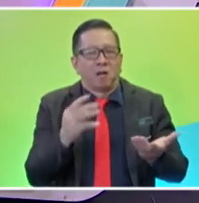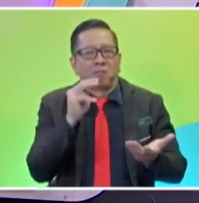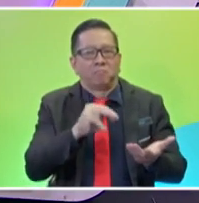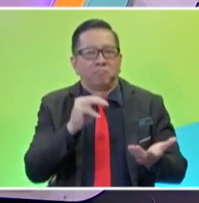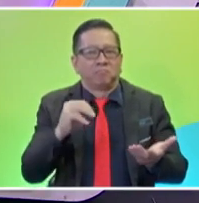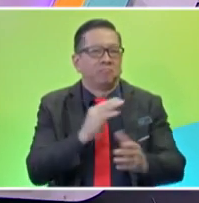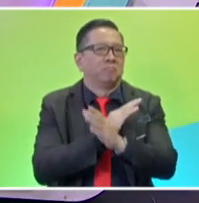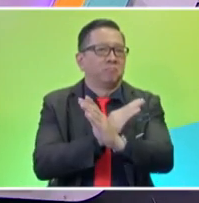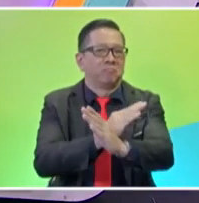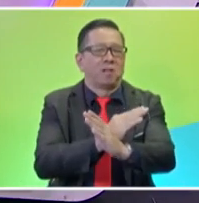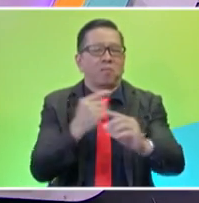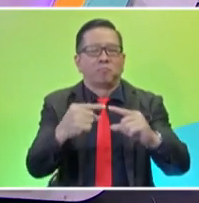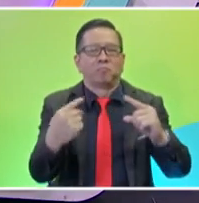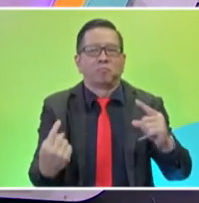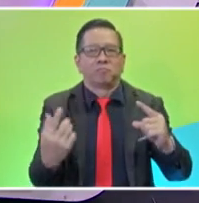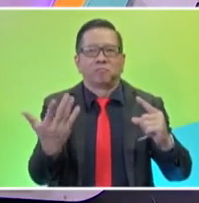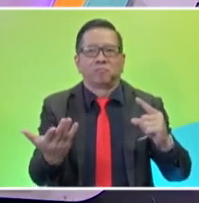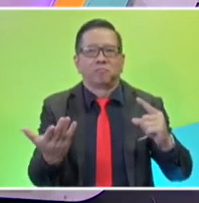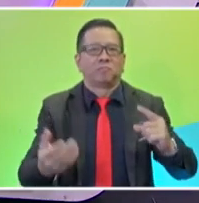musuh negara